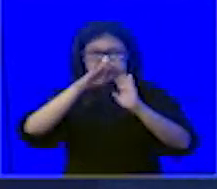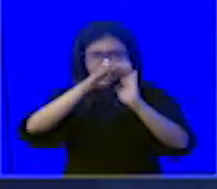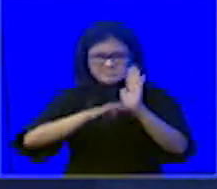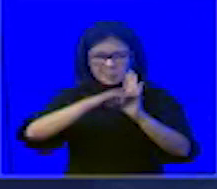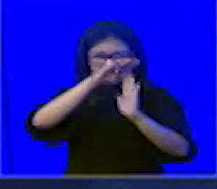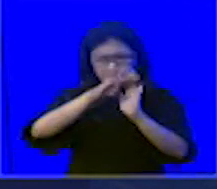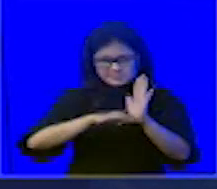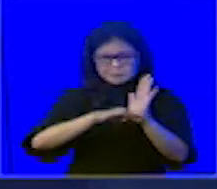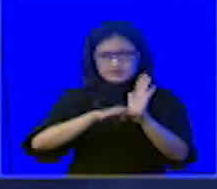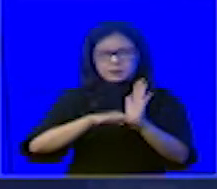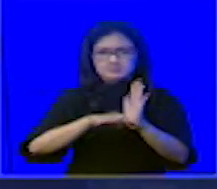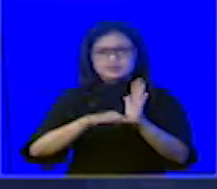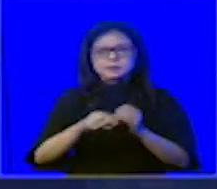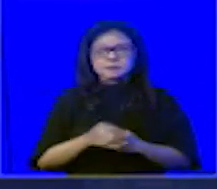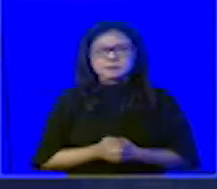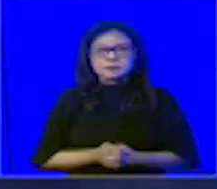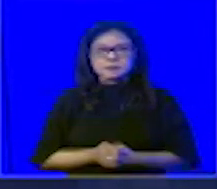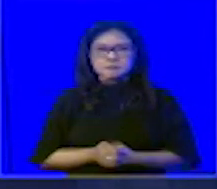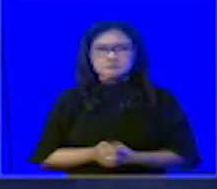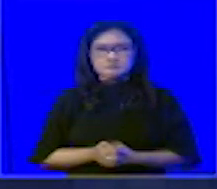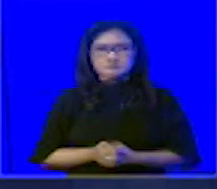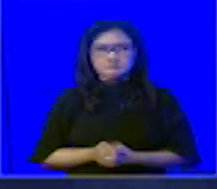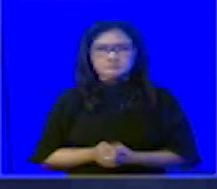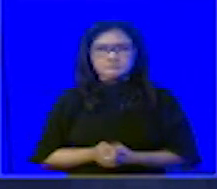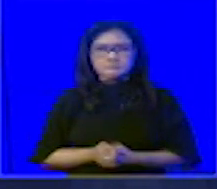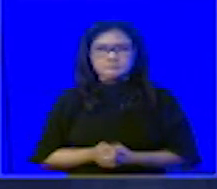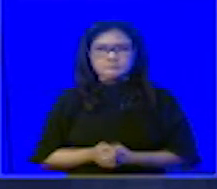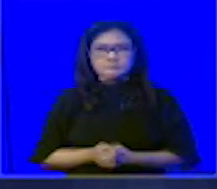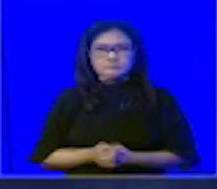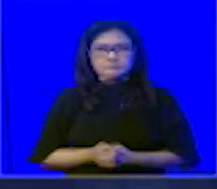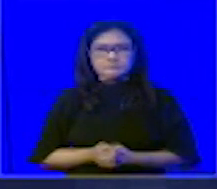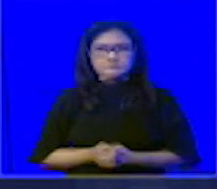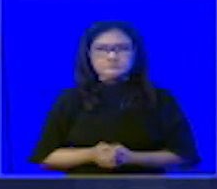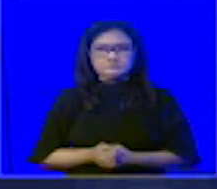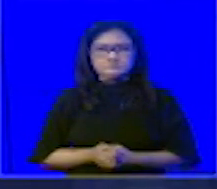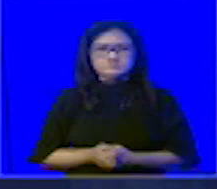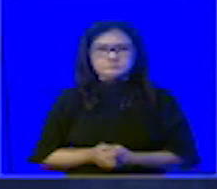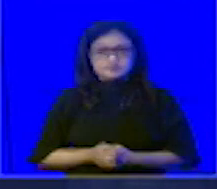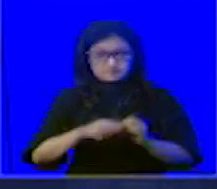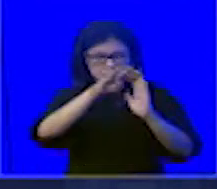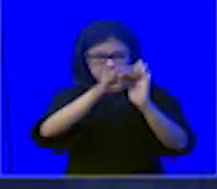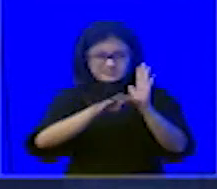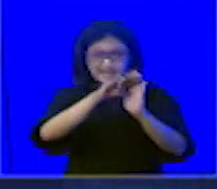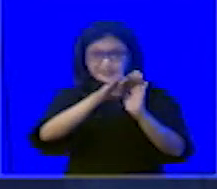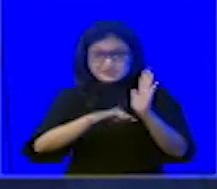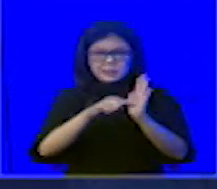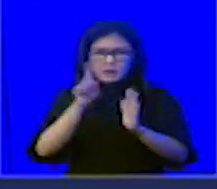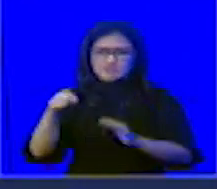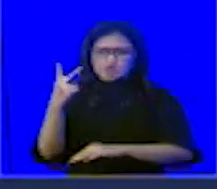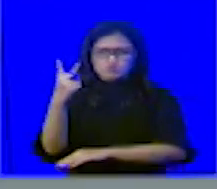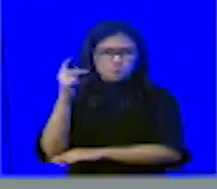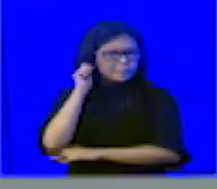mendatangkan tempat tersebut di wilayah Jakarta Selatan, dua WNA tersebut sedang melakukan